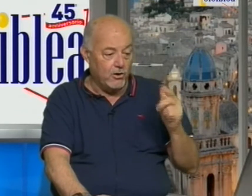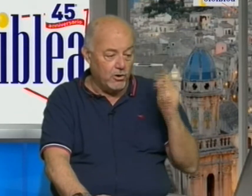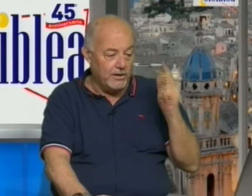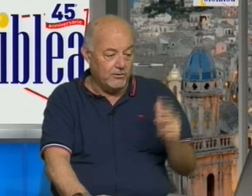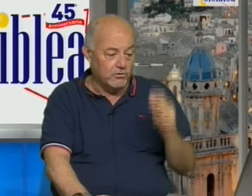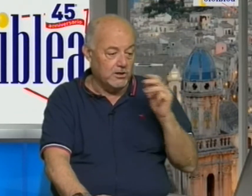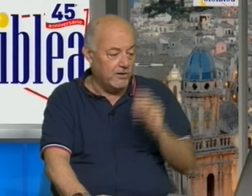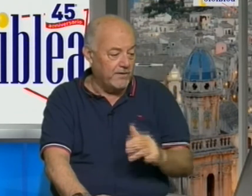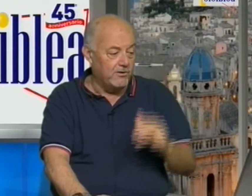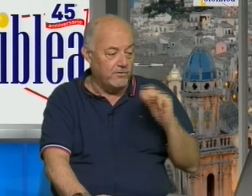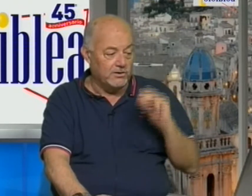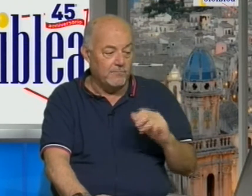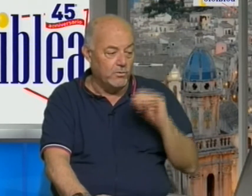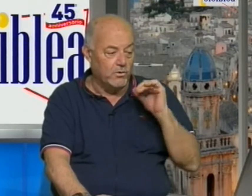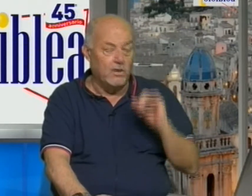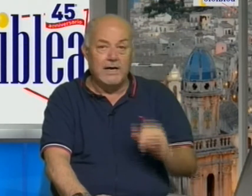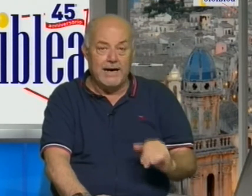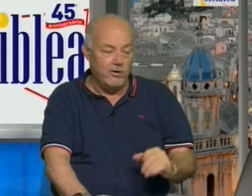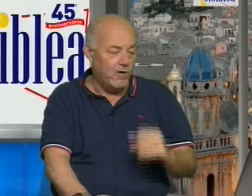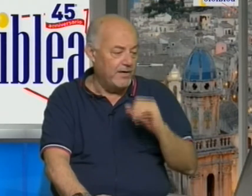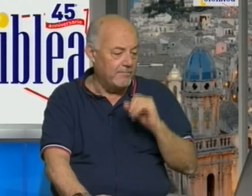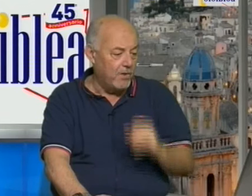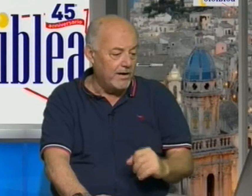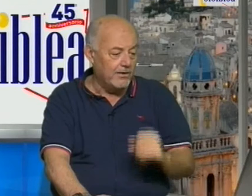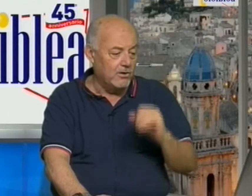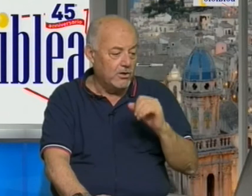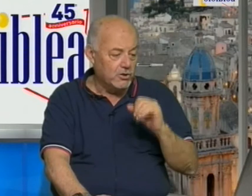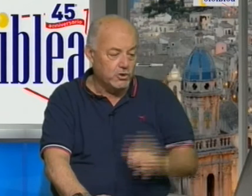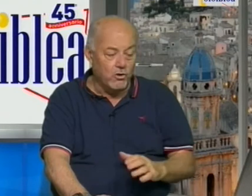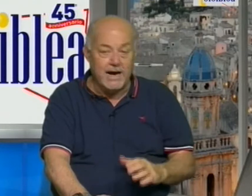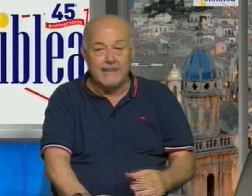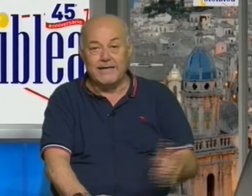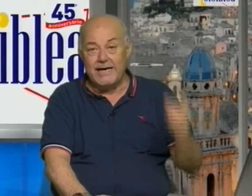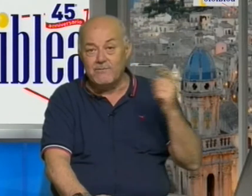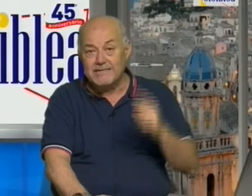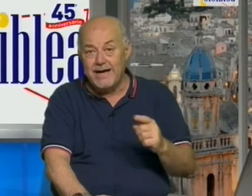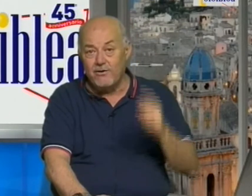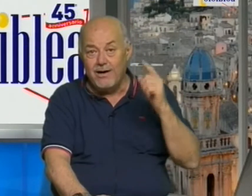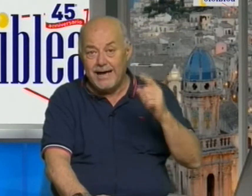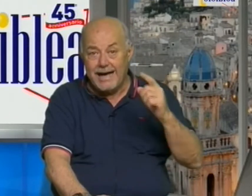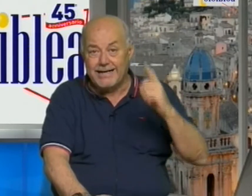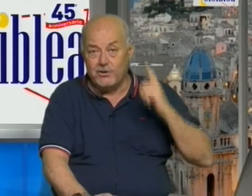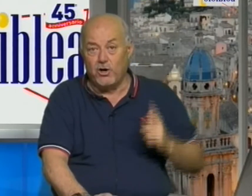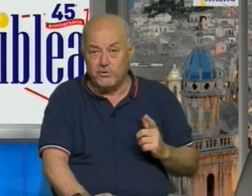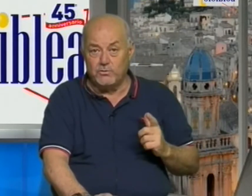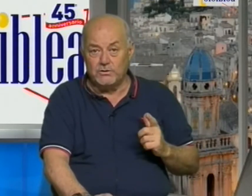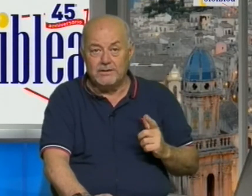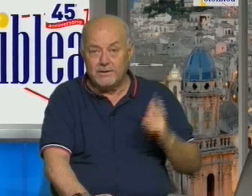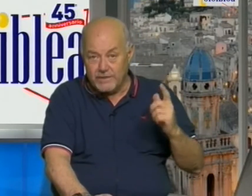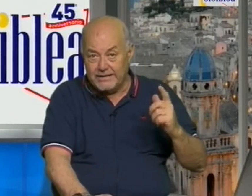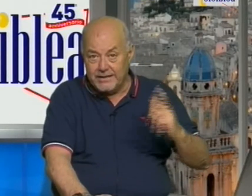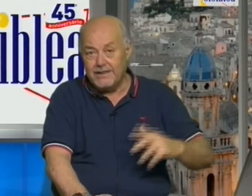Berlino, Colonia, Düsseldorf, Francoforte, Amburgo, Hannover, Monaco, Stoccarda e quest'anno anche